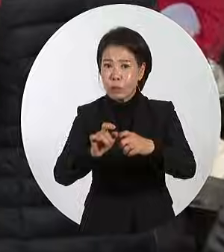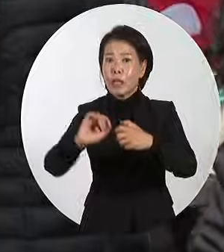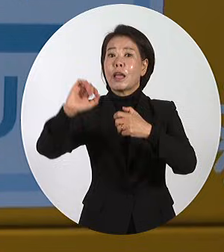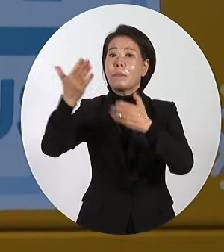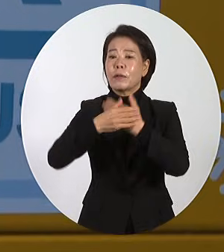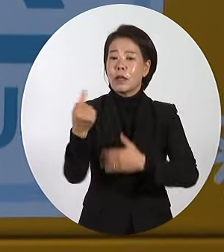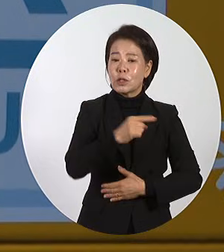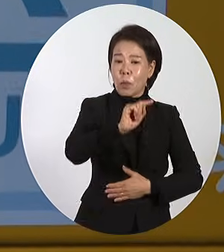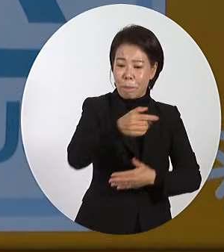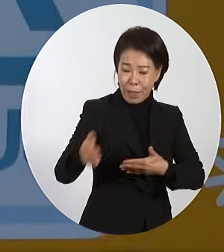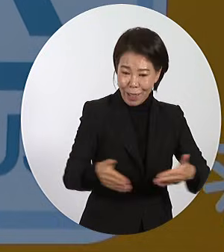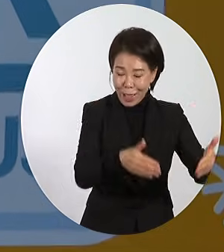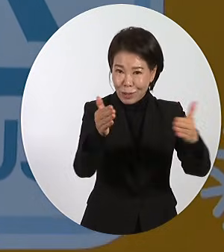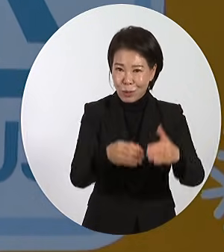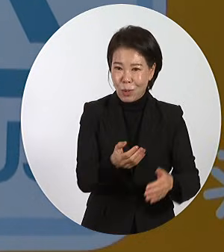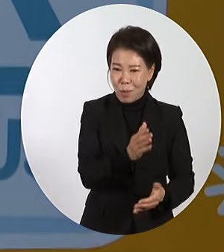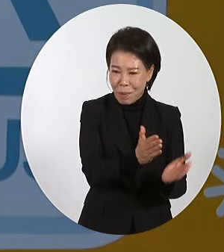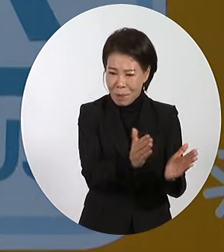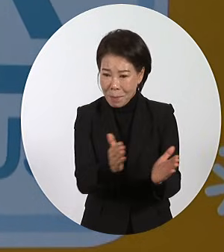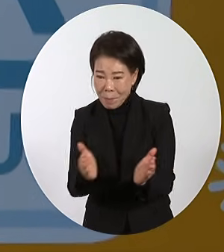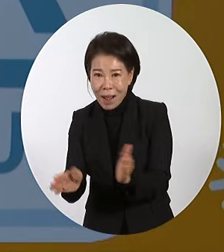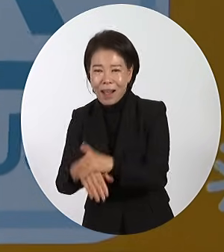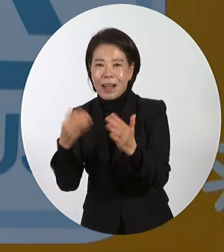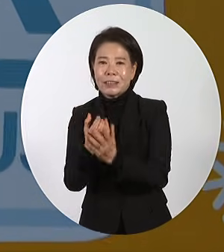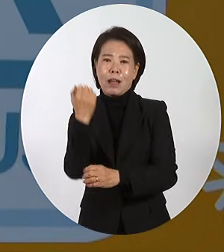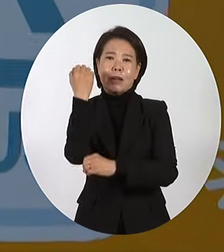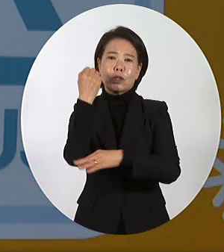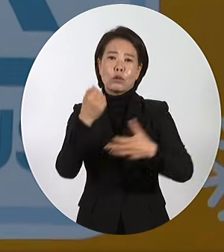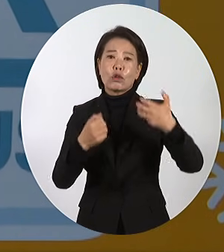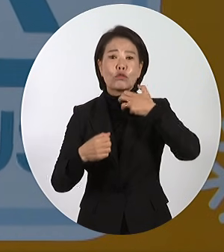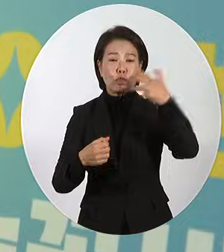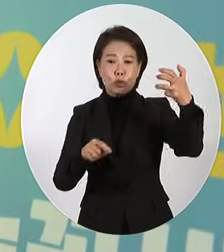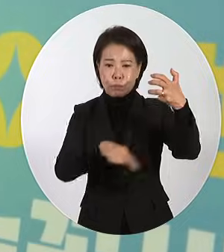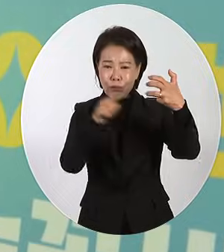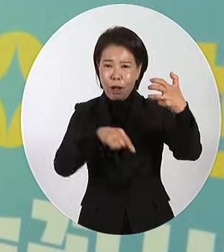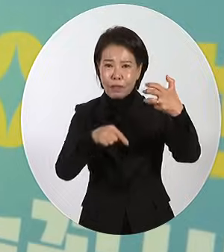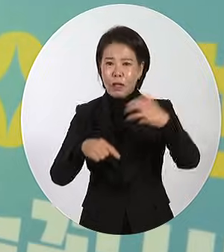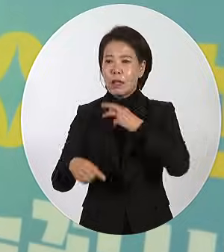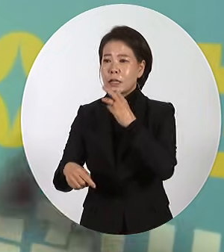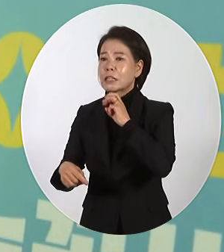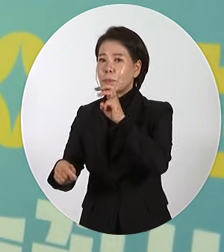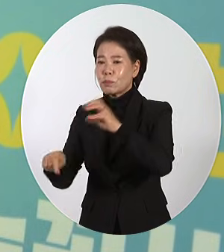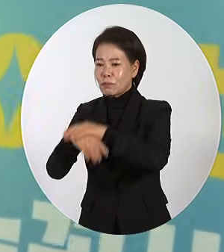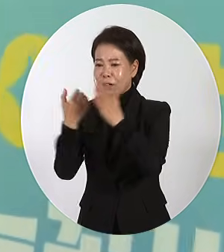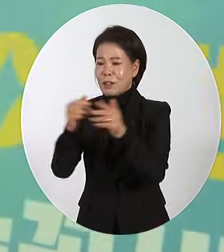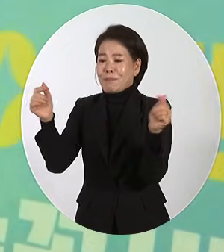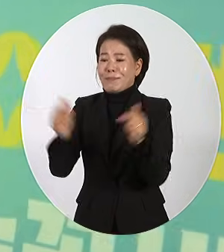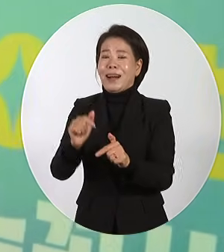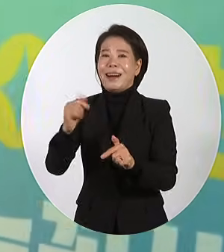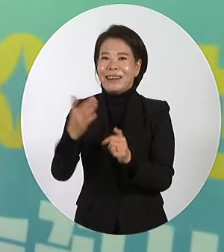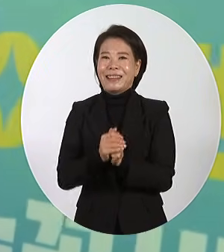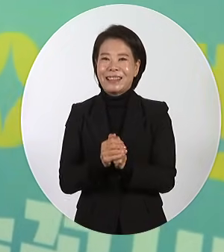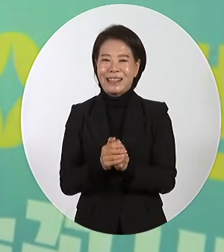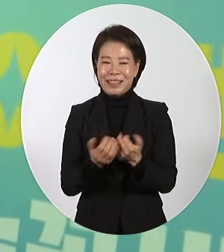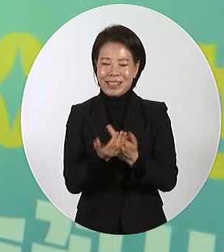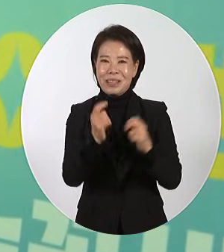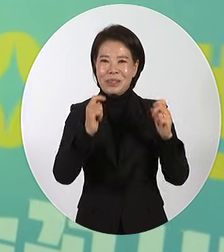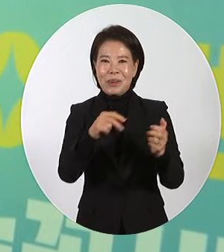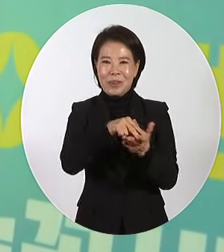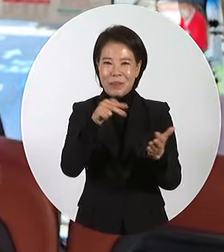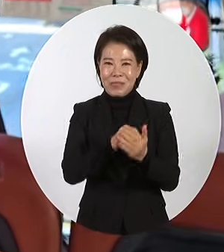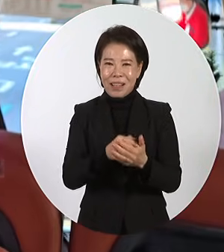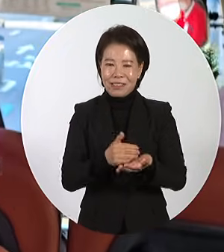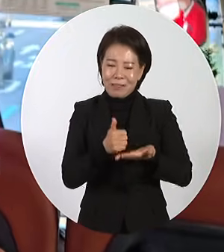더해지며 1100도로 버스 배차 간격은 기존 90분에서 30분 안으로 크게 단축됩니다.